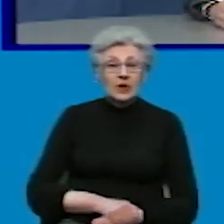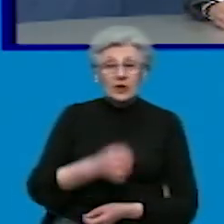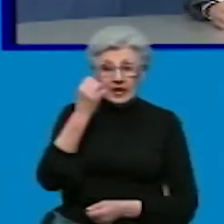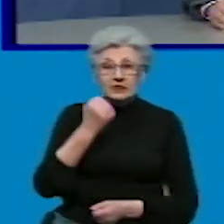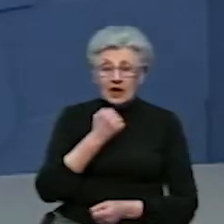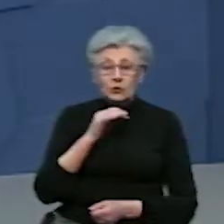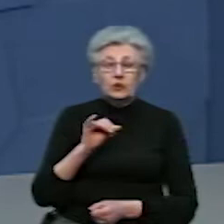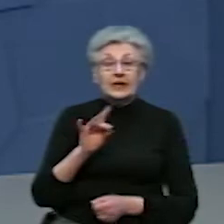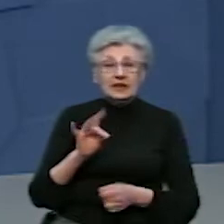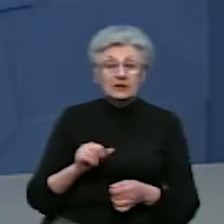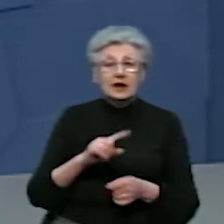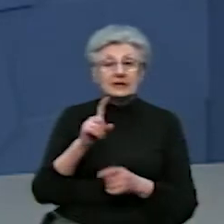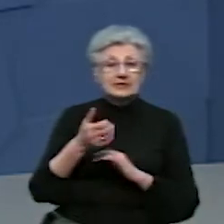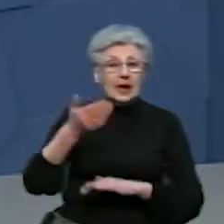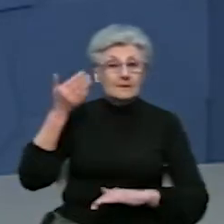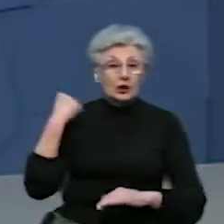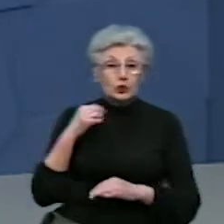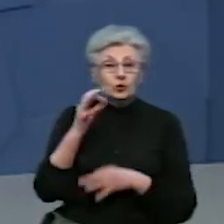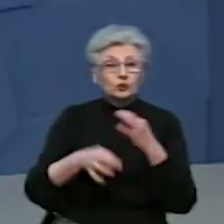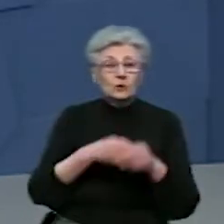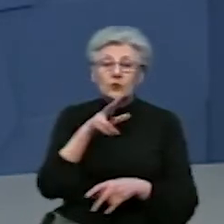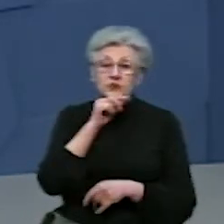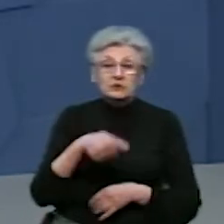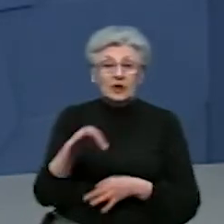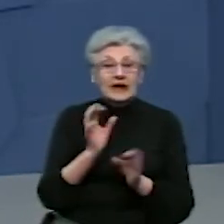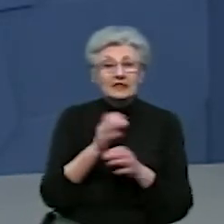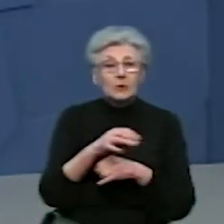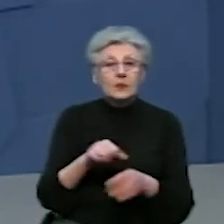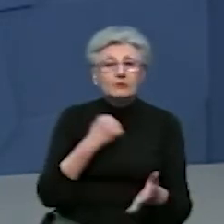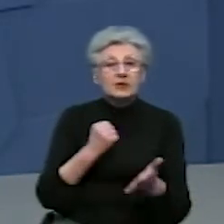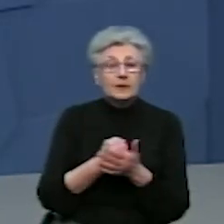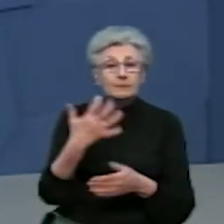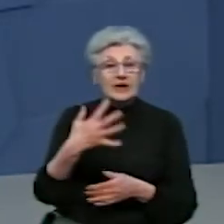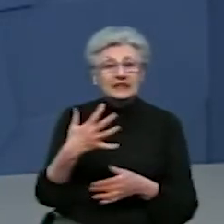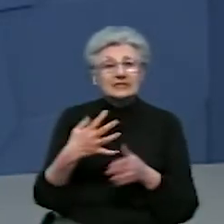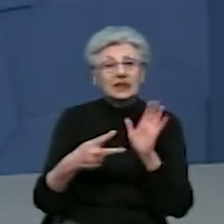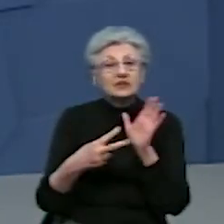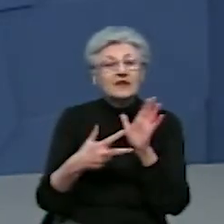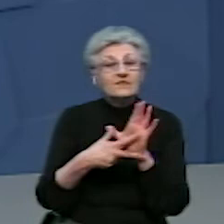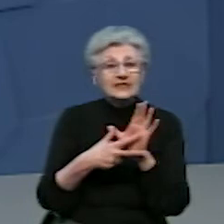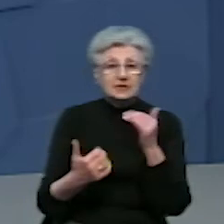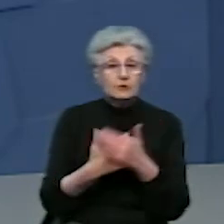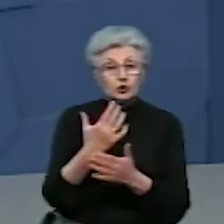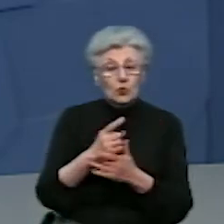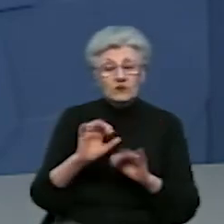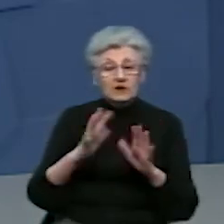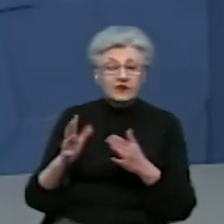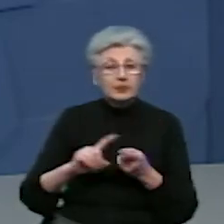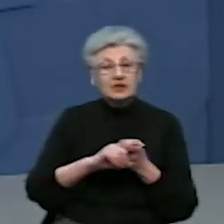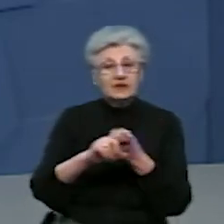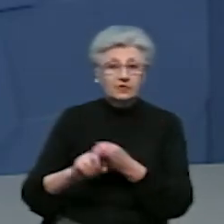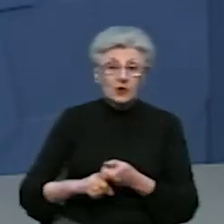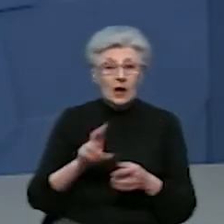Дякую, Іро. За минулу добу в Чернівецькій області лабораторно підтвердили 58 нових випадків інфікування